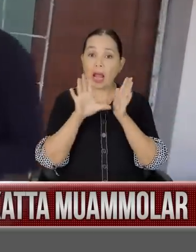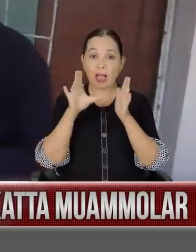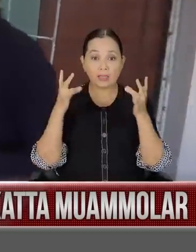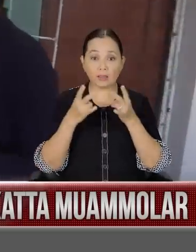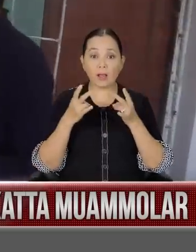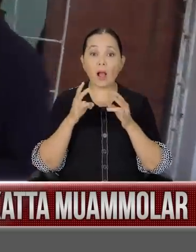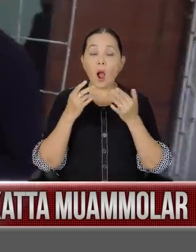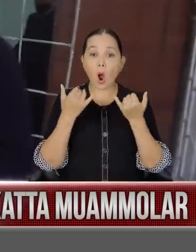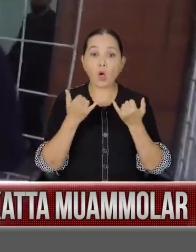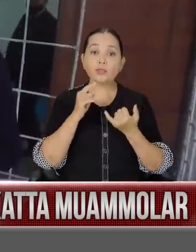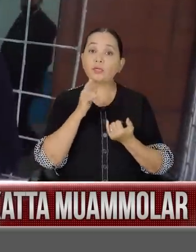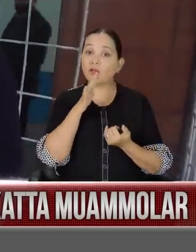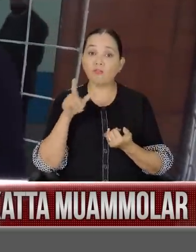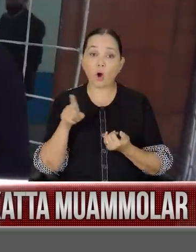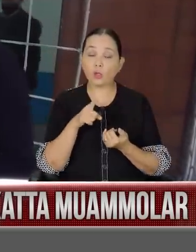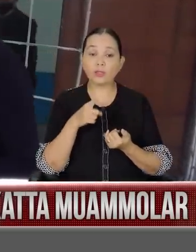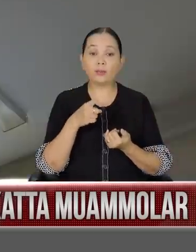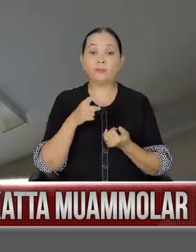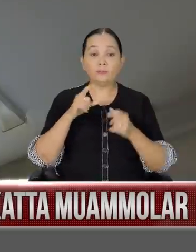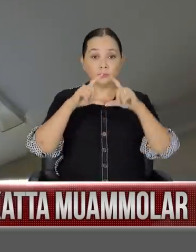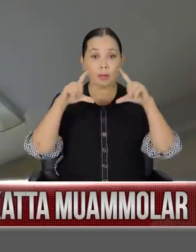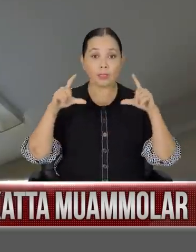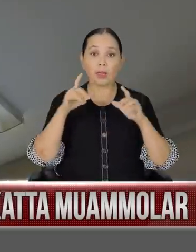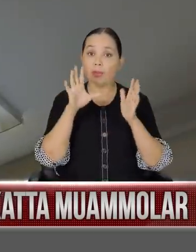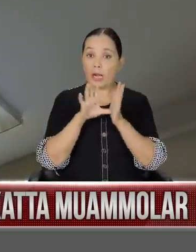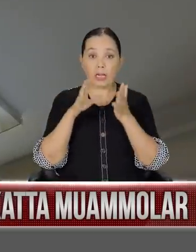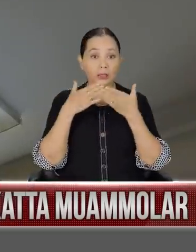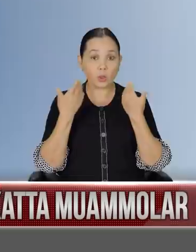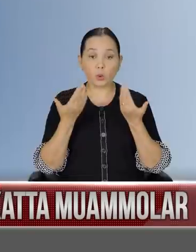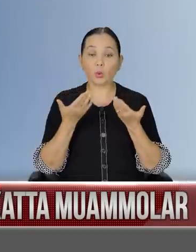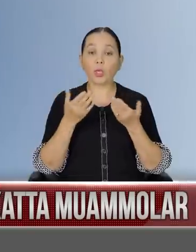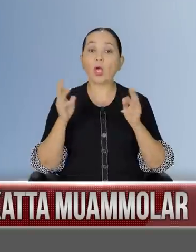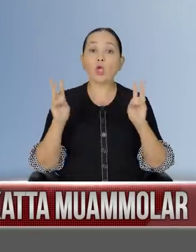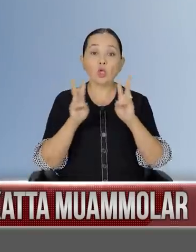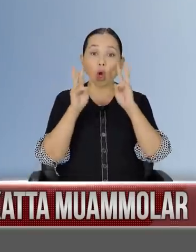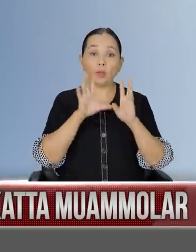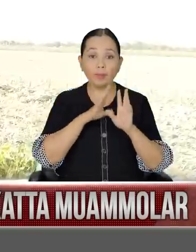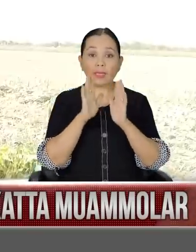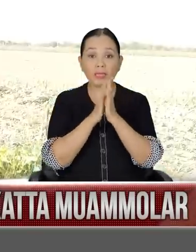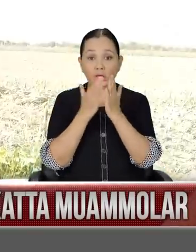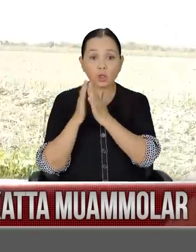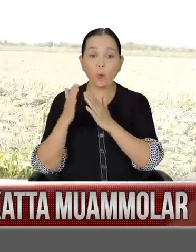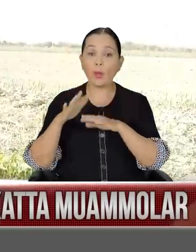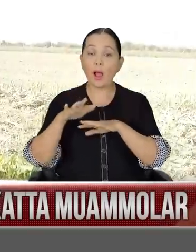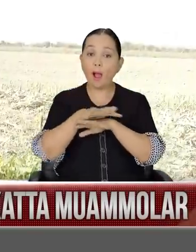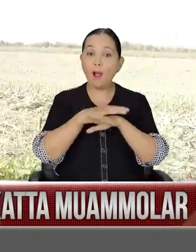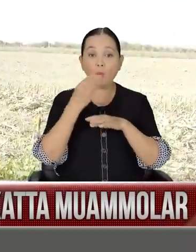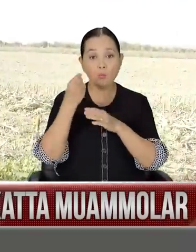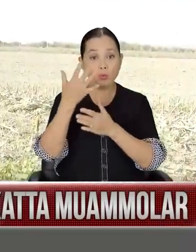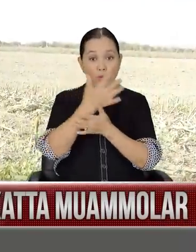kerak, ammo hozirgi vaqtda ham maktabda elektr yo'q. Stolbolar yonib ketgan. Xalqni o'zi pul